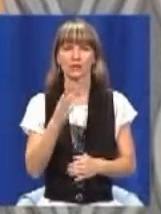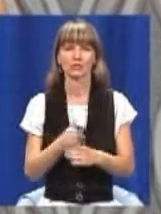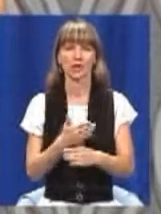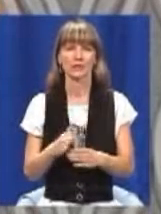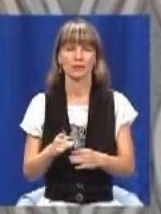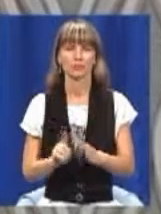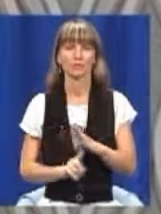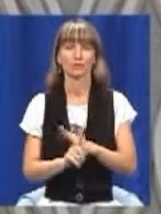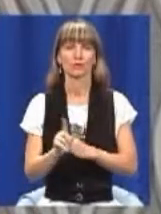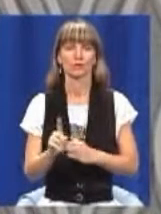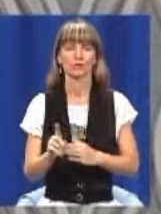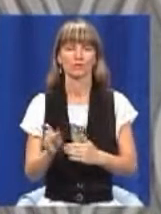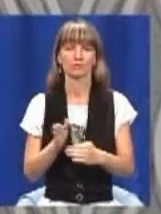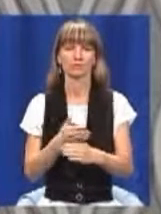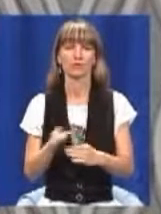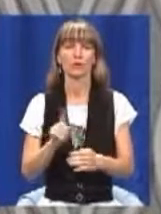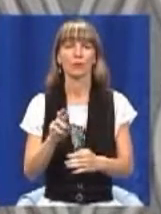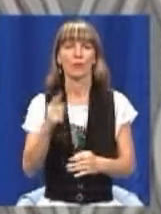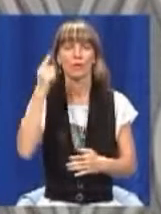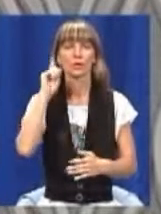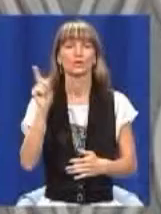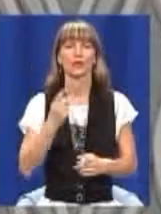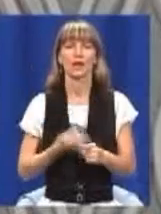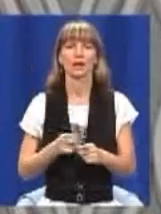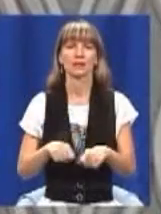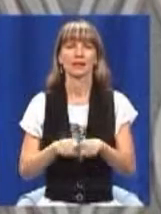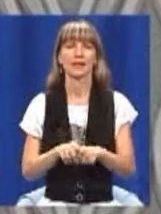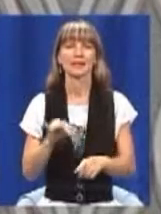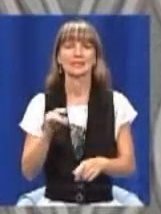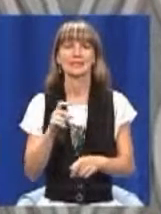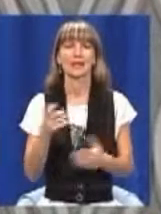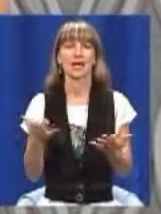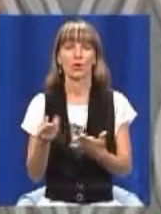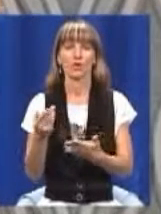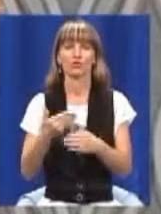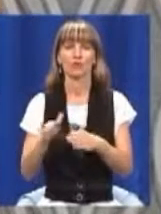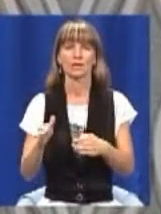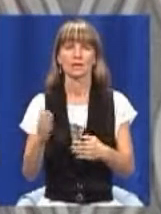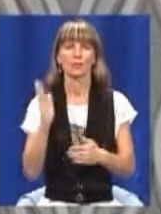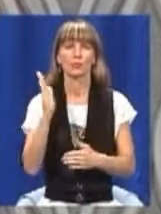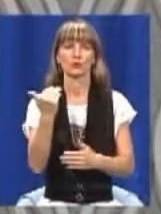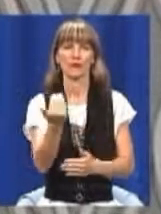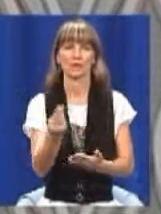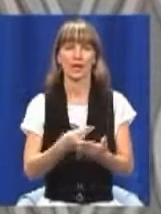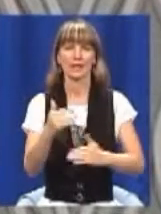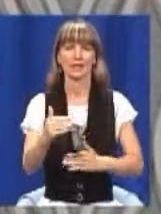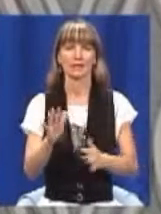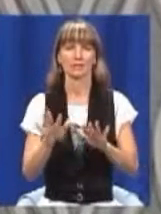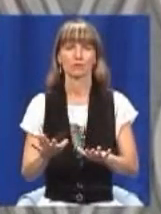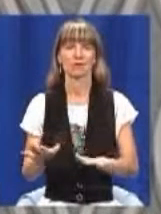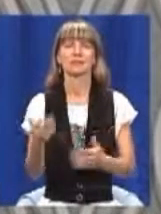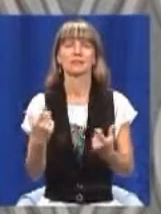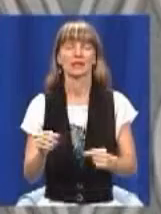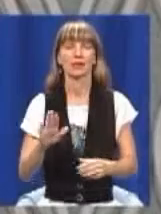їх потрібно спочатку, я думаю, розсортувати, щоб розуміти, що воно взагалі таке, з якої частини цієї картини майбутньої вашої знаходиться, а потім